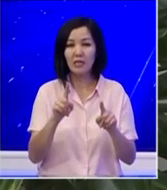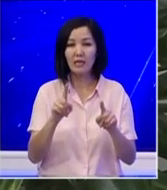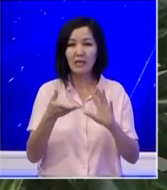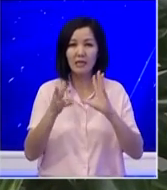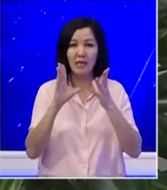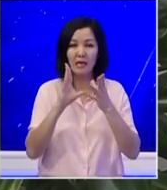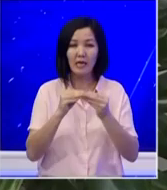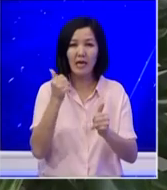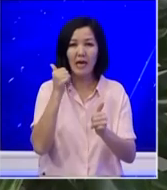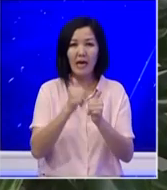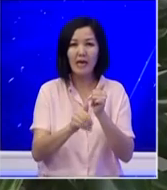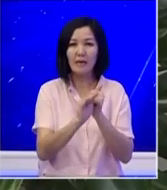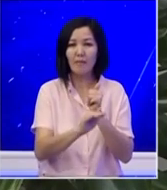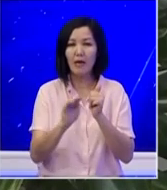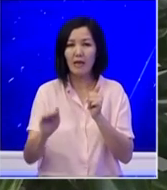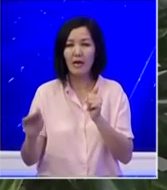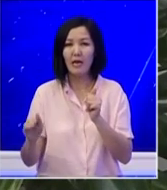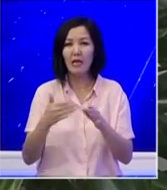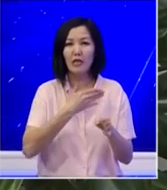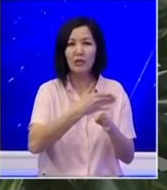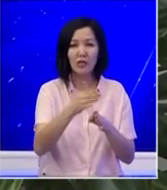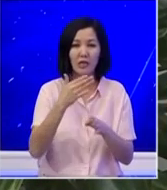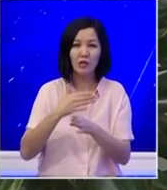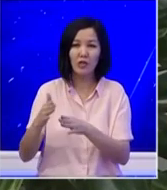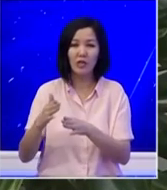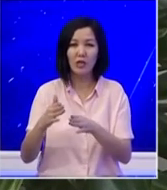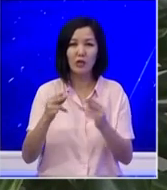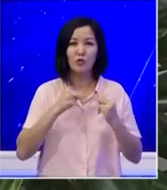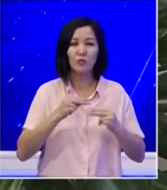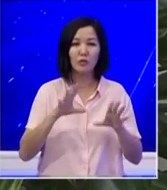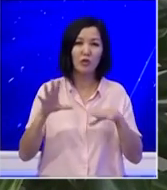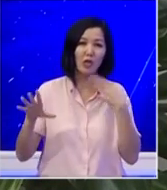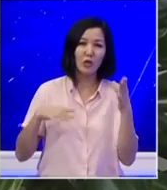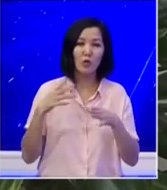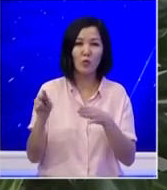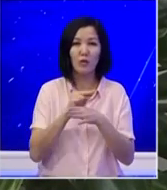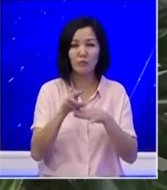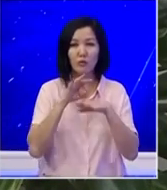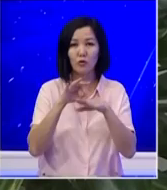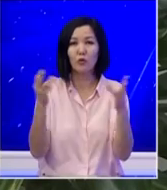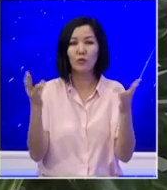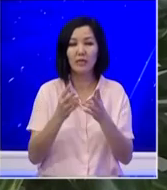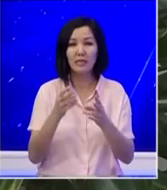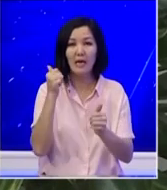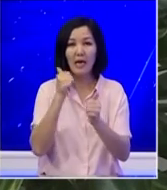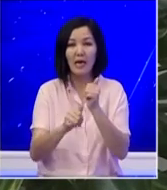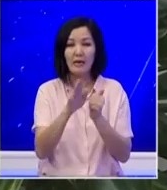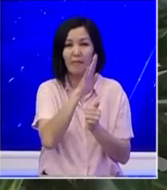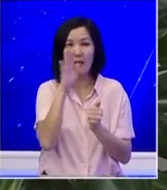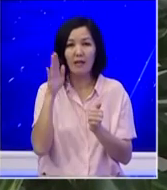әр балаға әр қалай жеке жұмыс жүргізілуі керек. Сол үшін ата-аналар әрине әр балаға